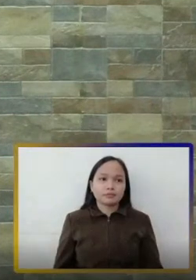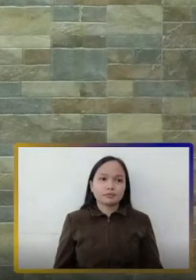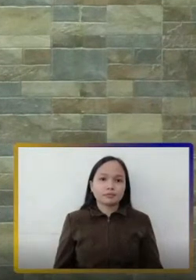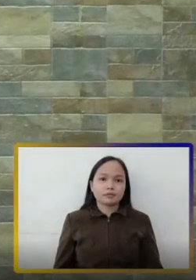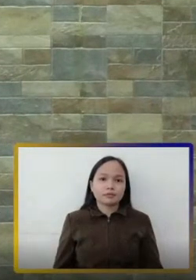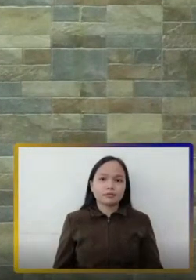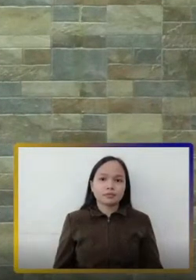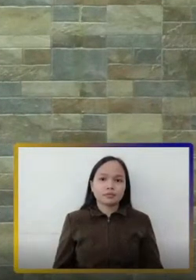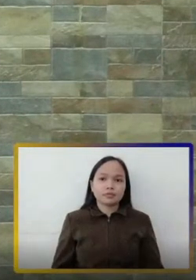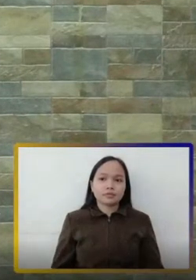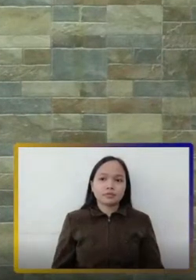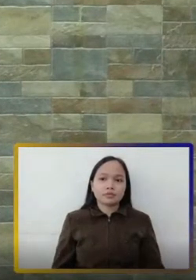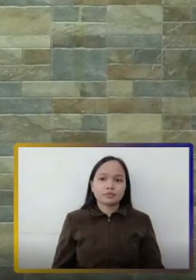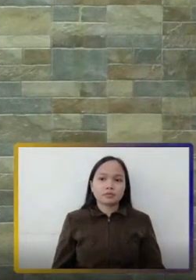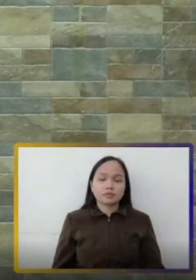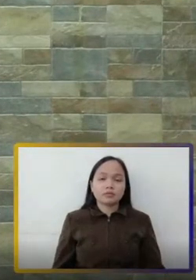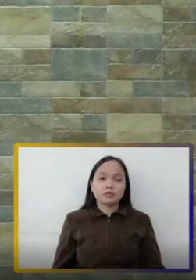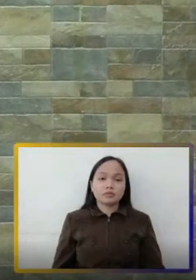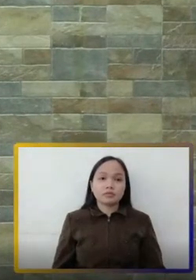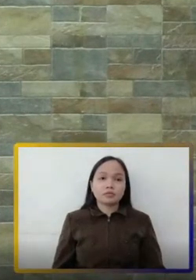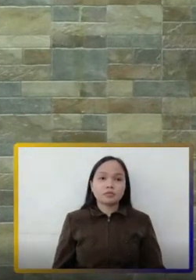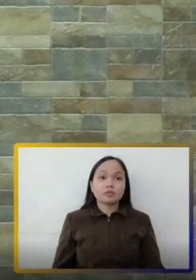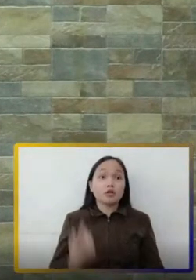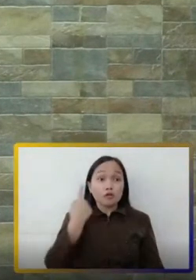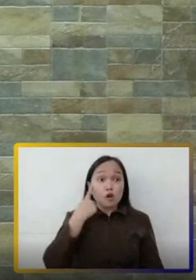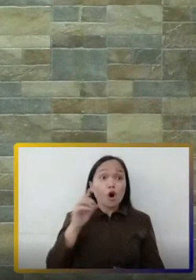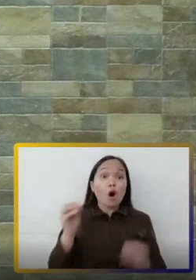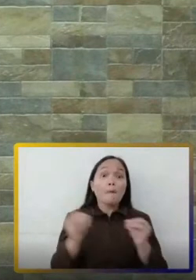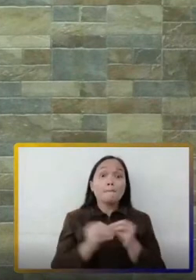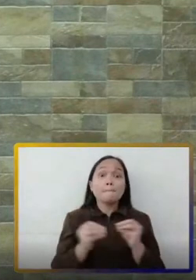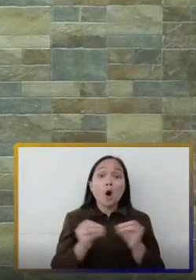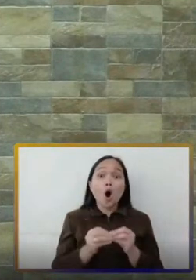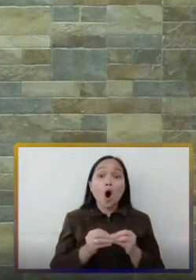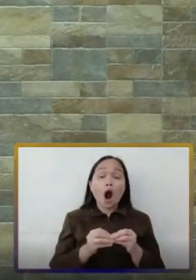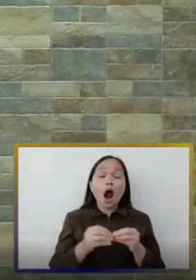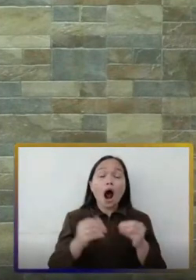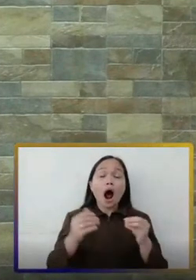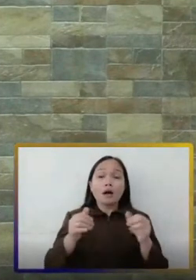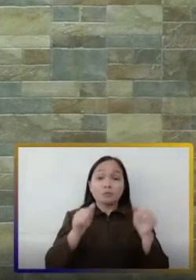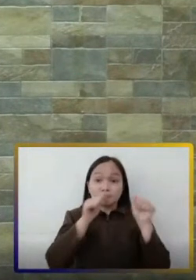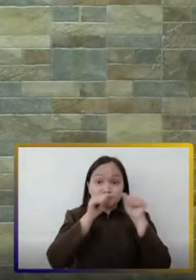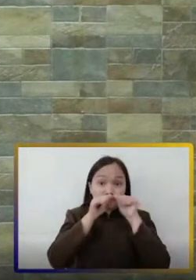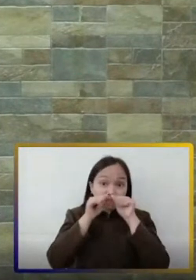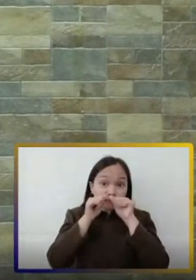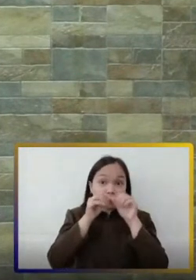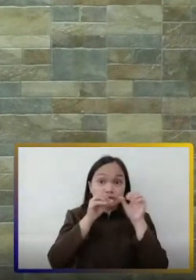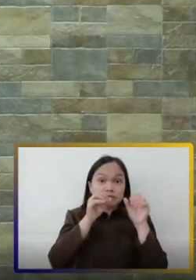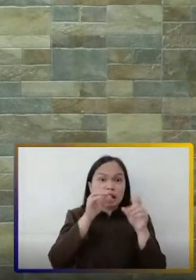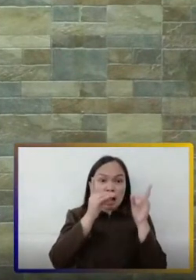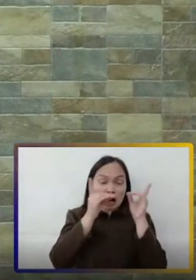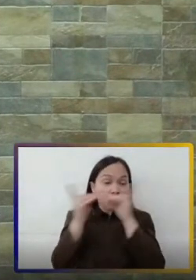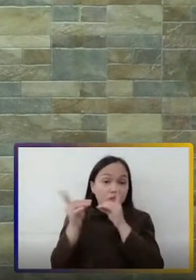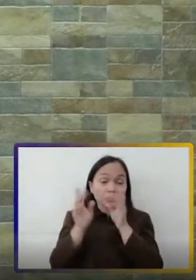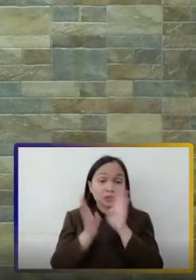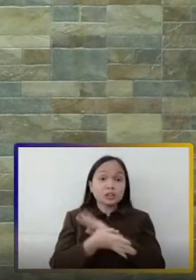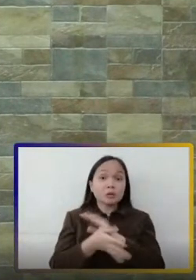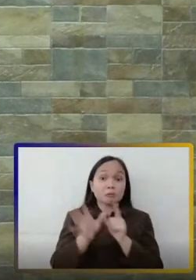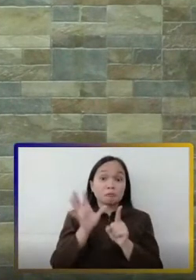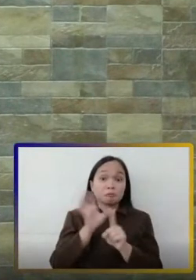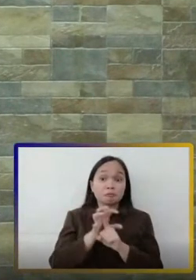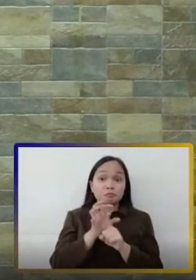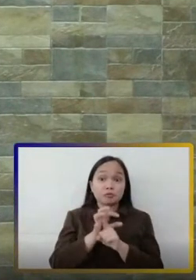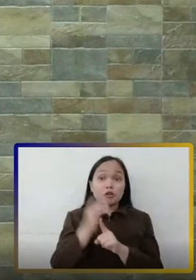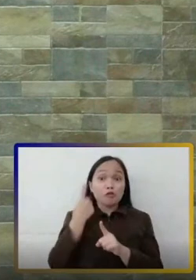Para mas mabenta, mga kapatid, ang shabu, kinakailangan maraming adik ng shabu. Para maging mabenta